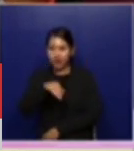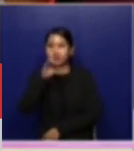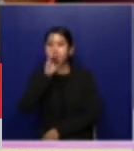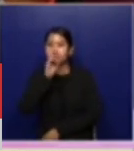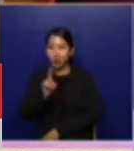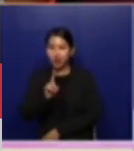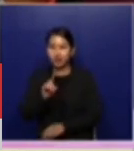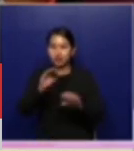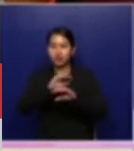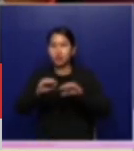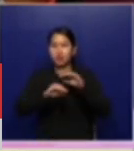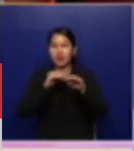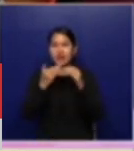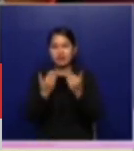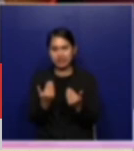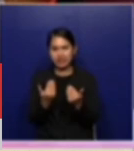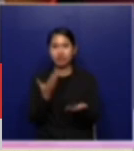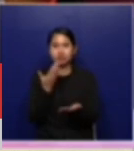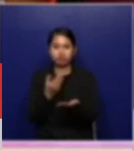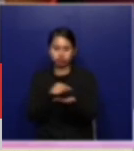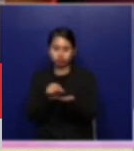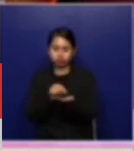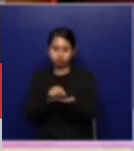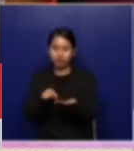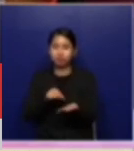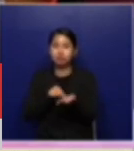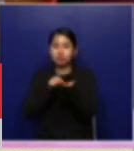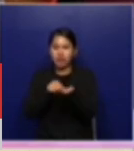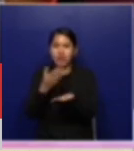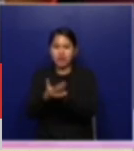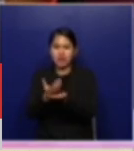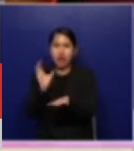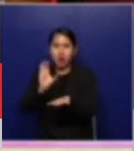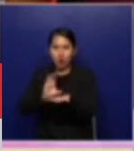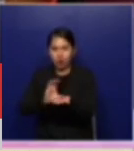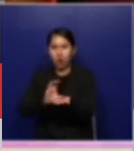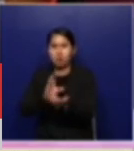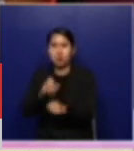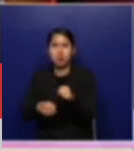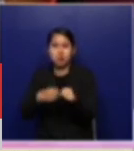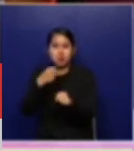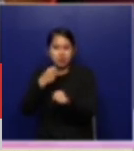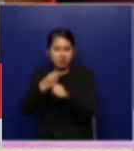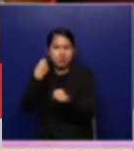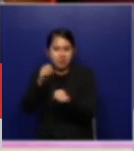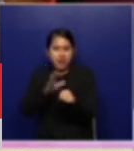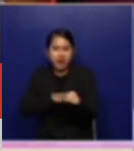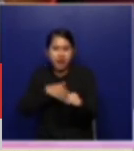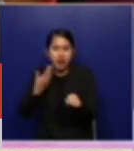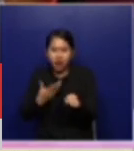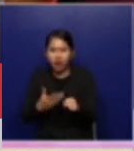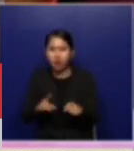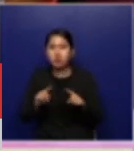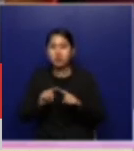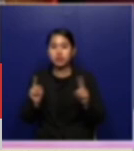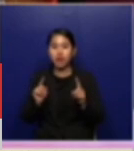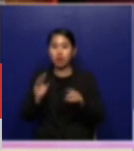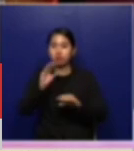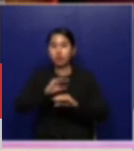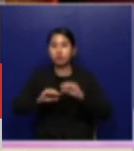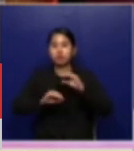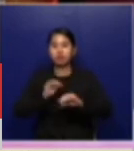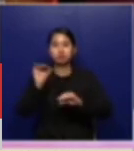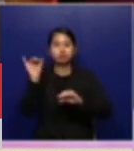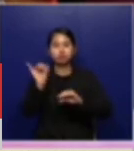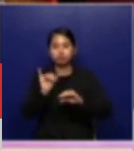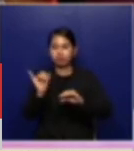นี้มีการของบประมาณมาเกือบ10ปีแล้วค่ะท่านแต่ว่าก็ยังไม่ได้รับการก่อสร้างสะพาน